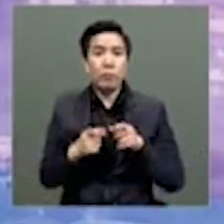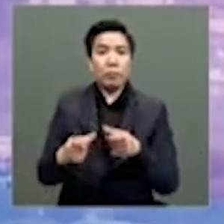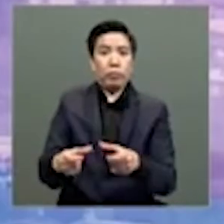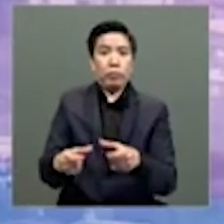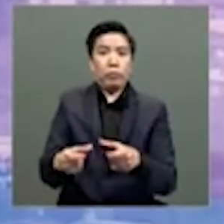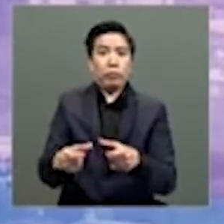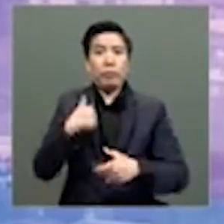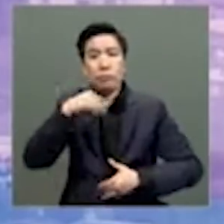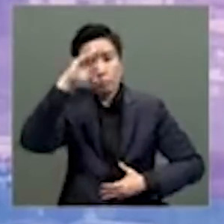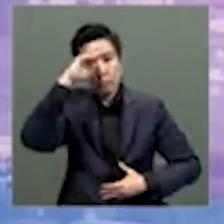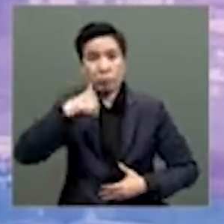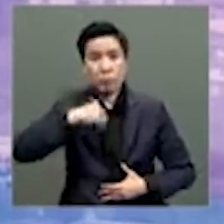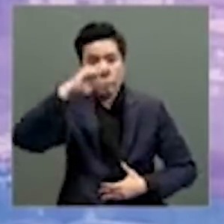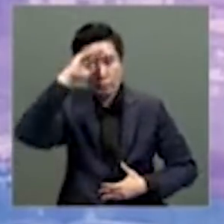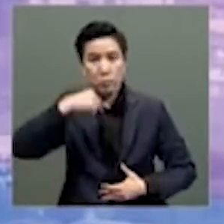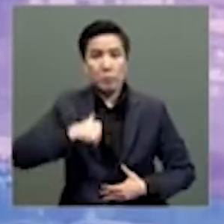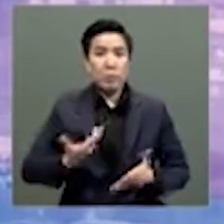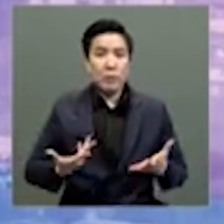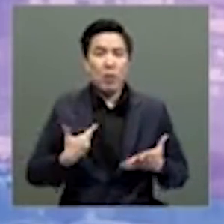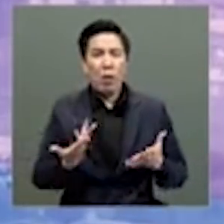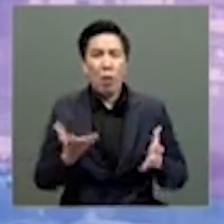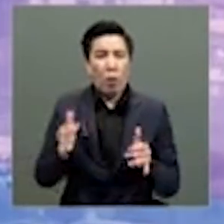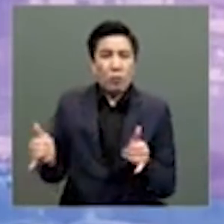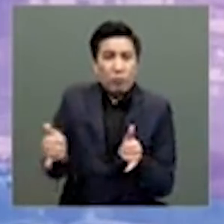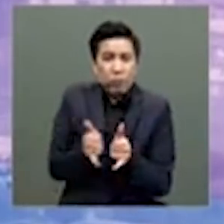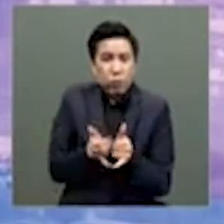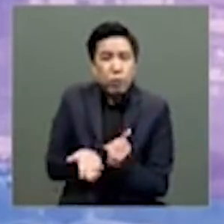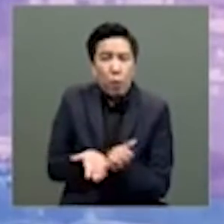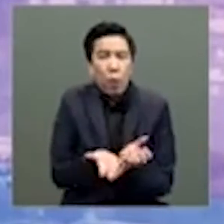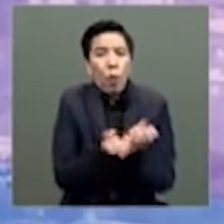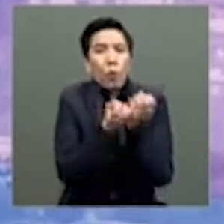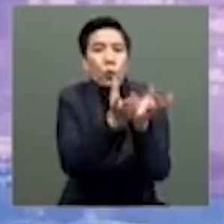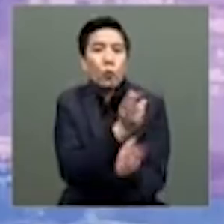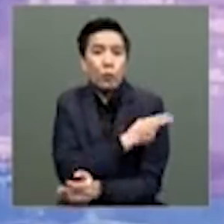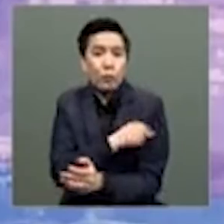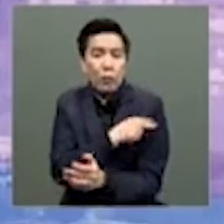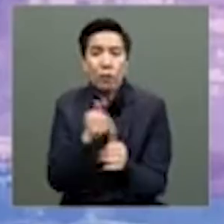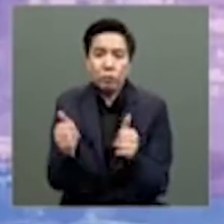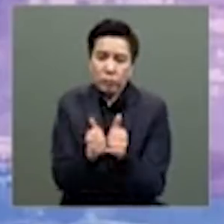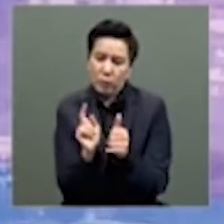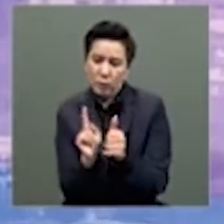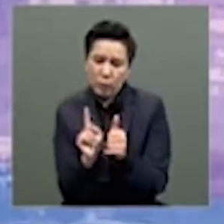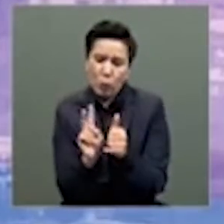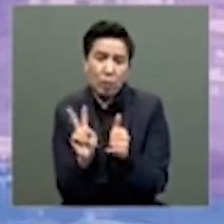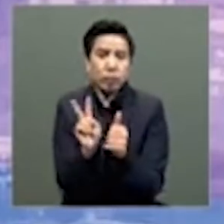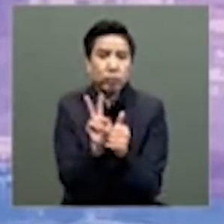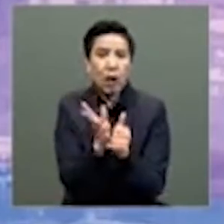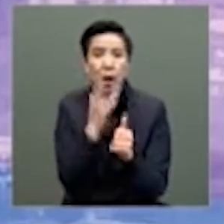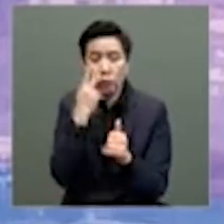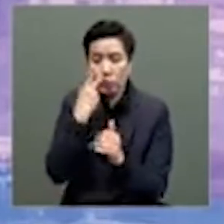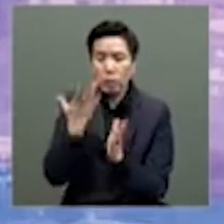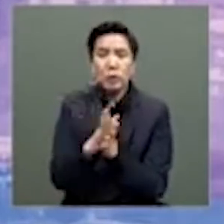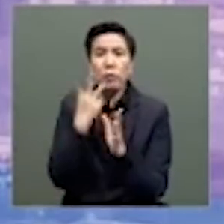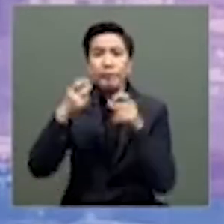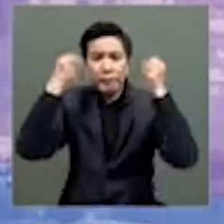สำหรับคนไข้หนึ่งคนคนที่ประคับประคองพาไปโรงพยาบาลอีกสักคนสองคนเขาขอดูก็